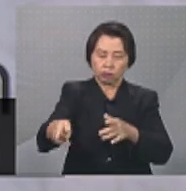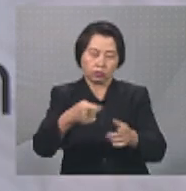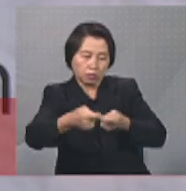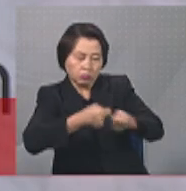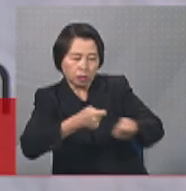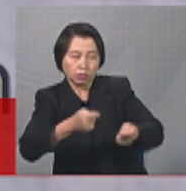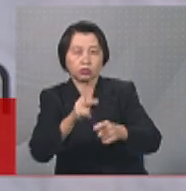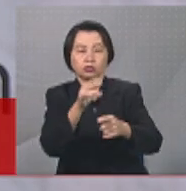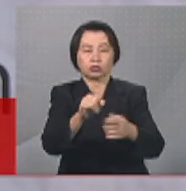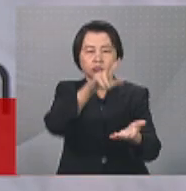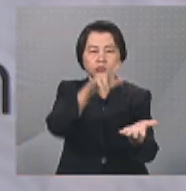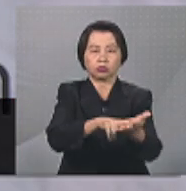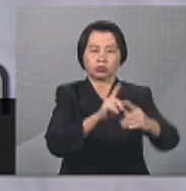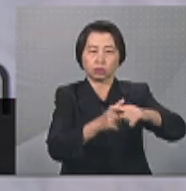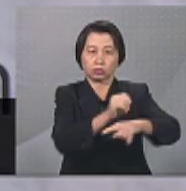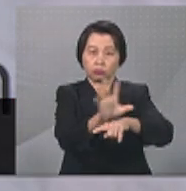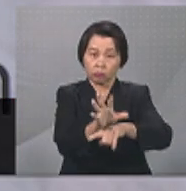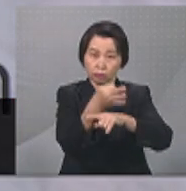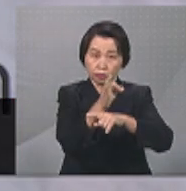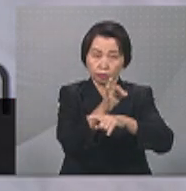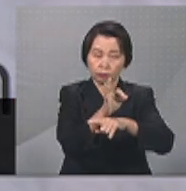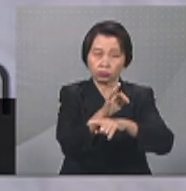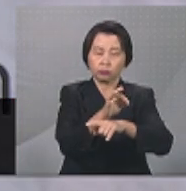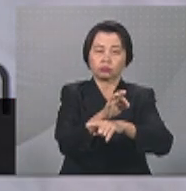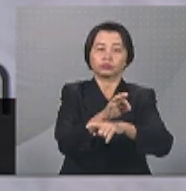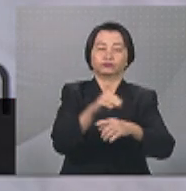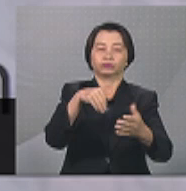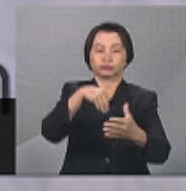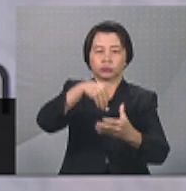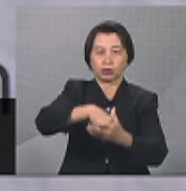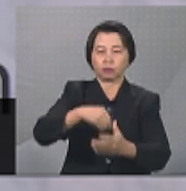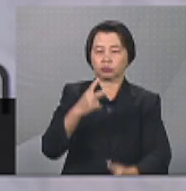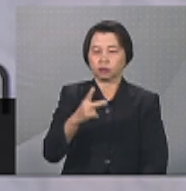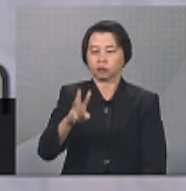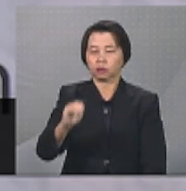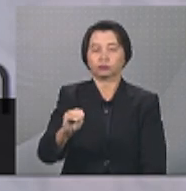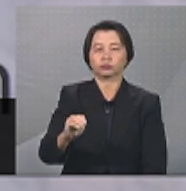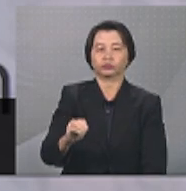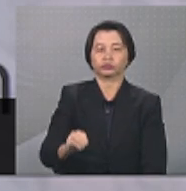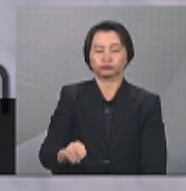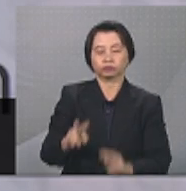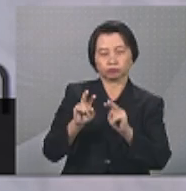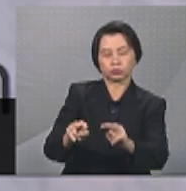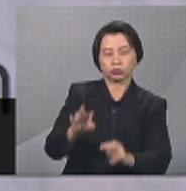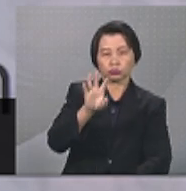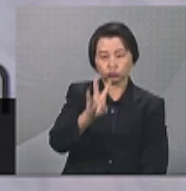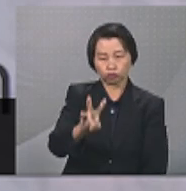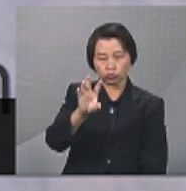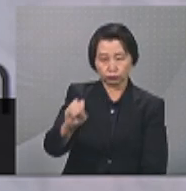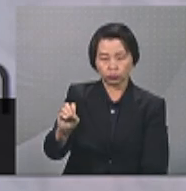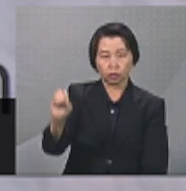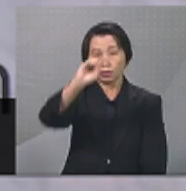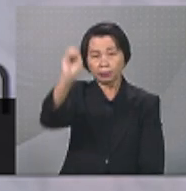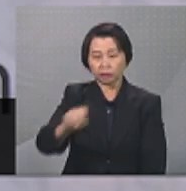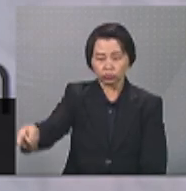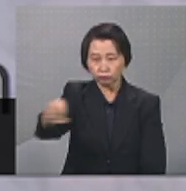yang telah disahkan positif COVID-19 di fasiliti Kementerian Kesihatan. Didapati 70% adalah